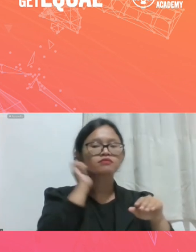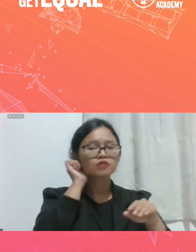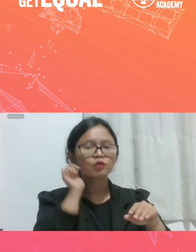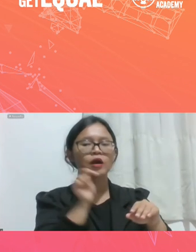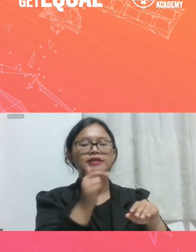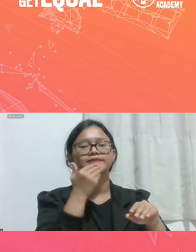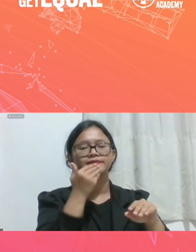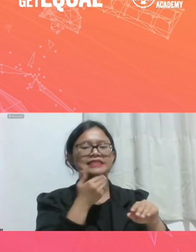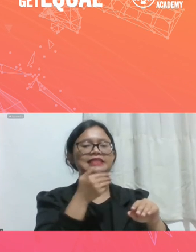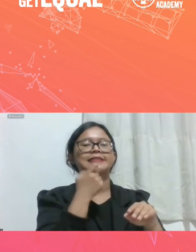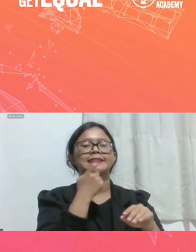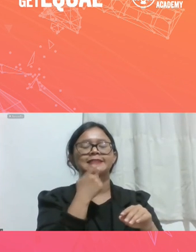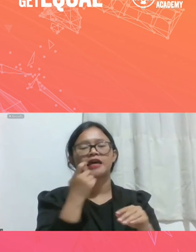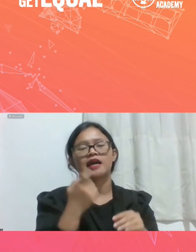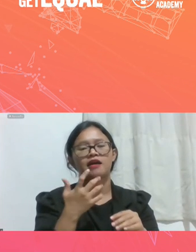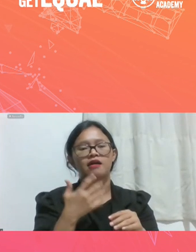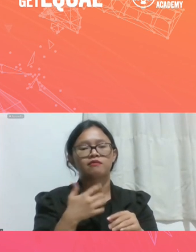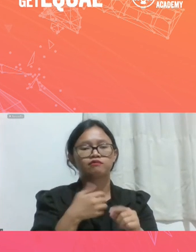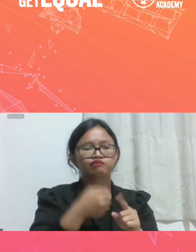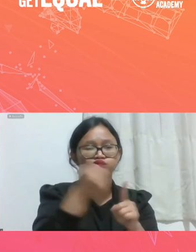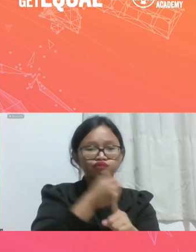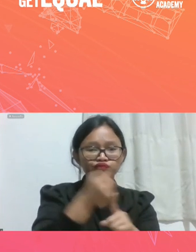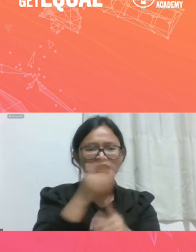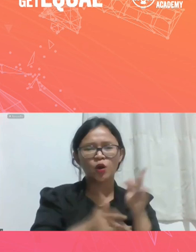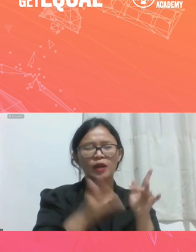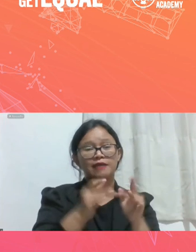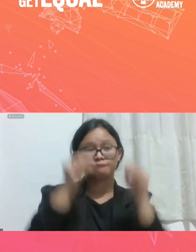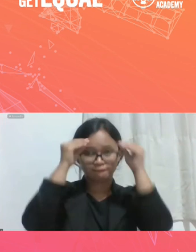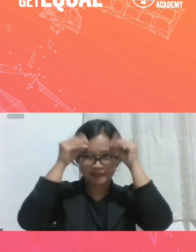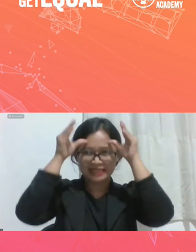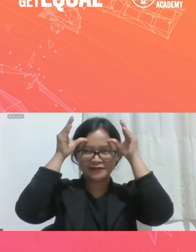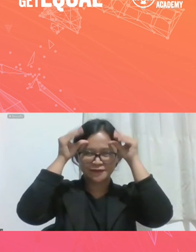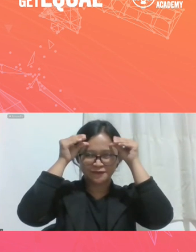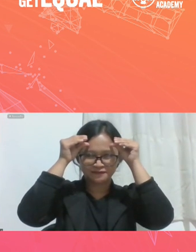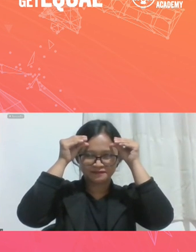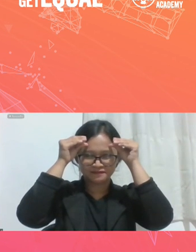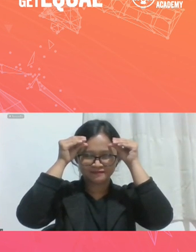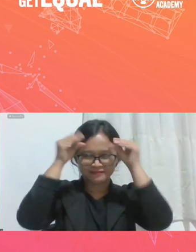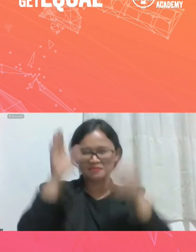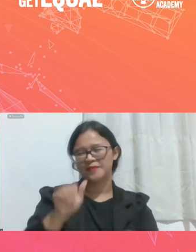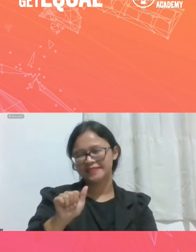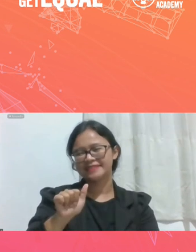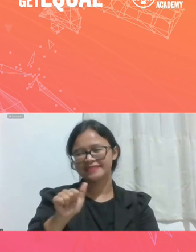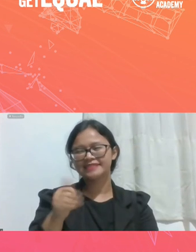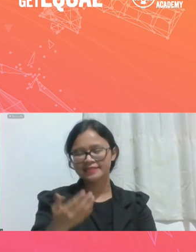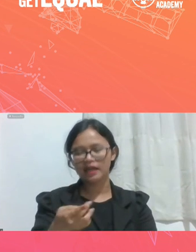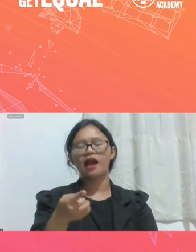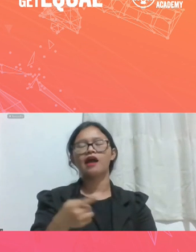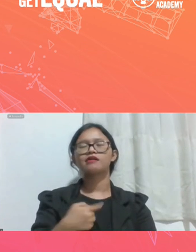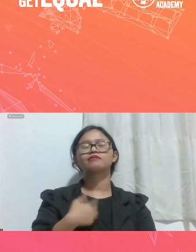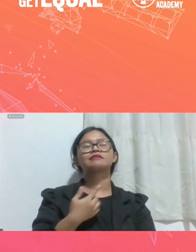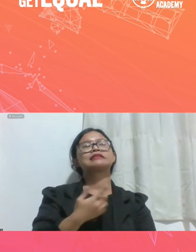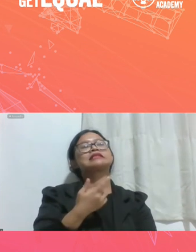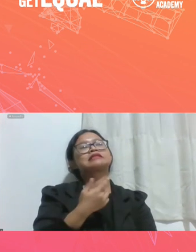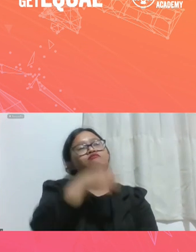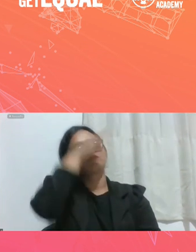dengan kekerasan siber ini mungkin relatif masih minim ya, Pak, ya? Iya. Kerjasama dengan teman-teman dari Direktorat Tindak Pidana Siber Mabes